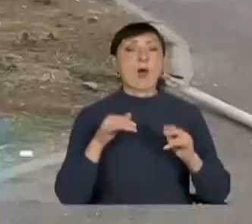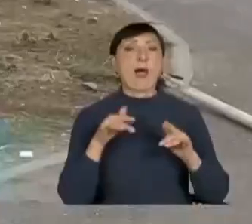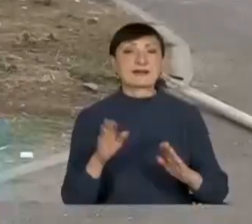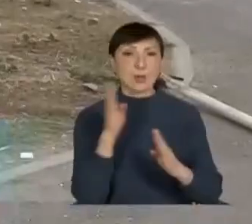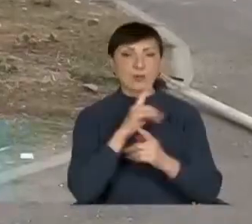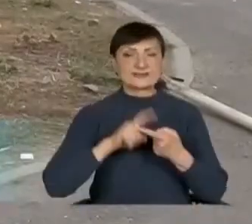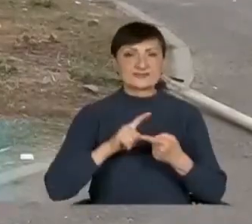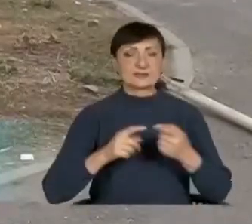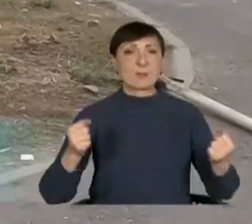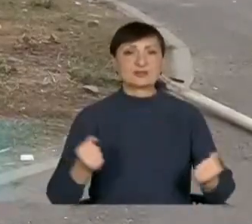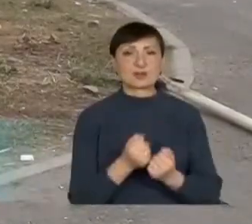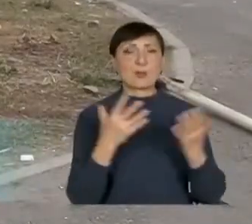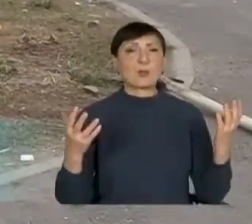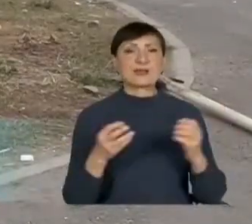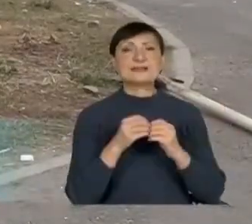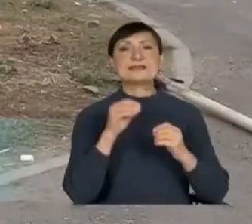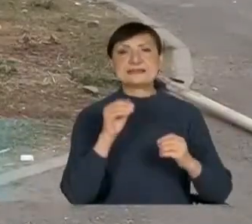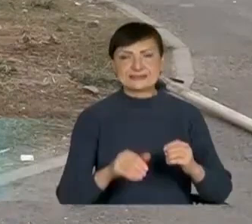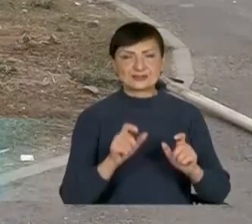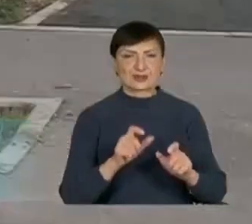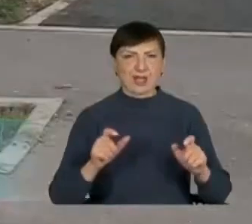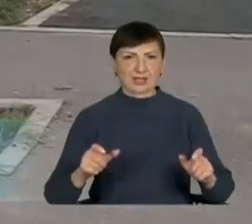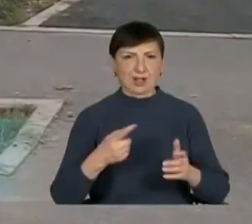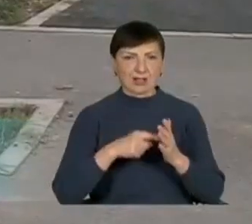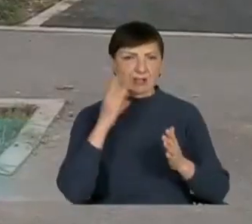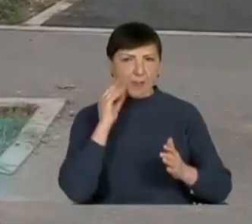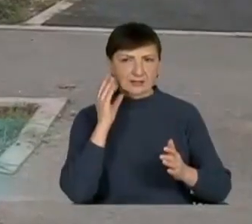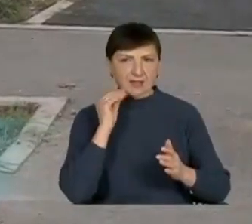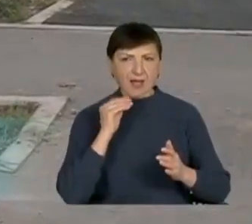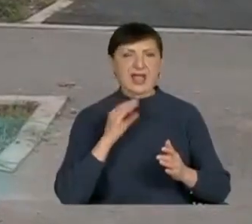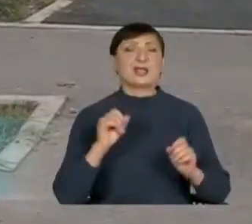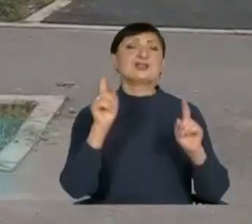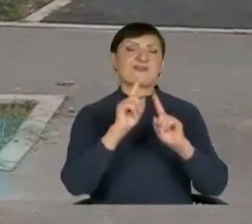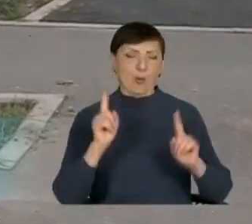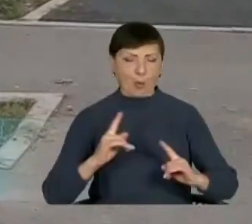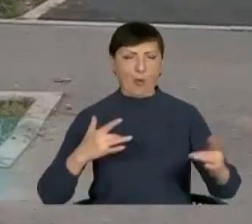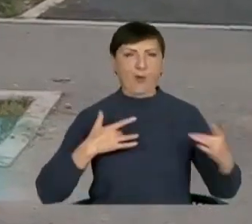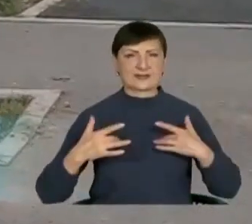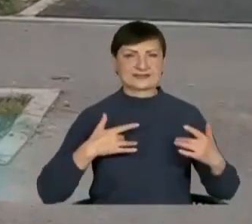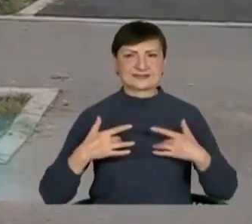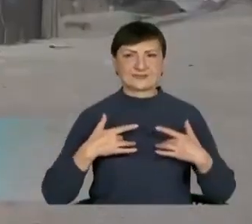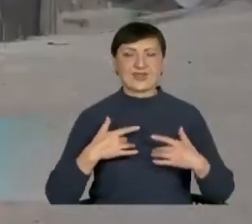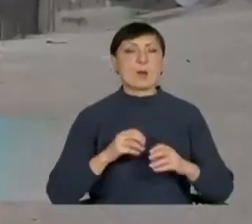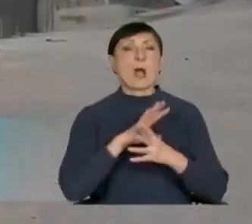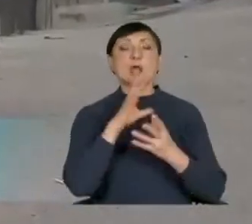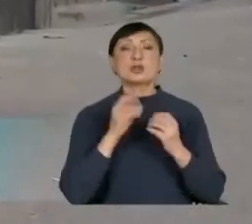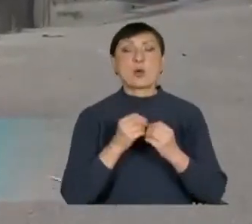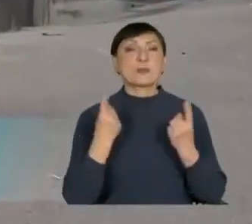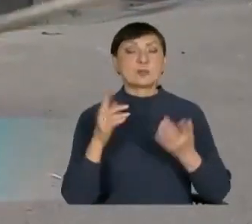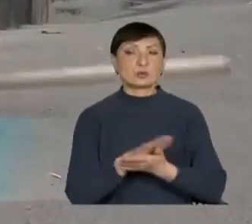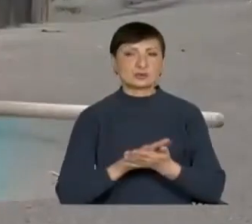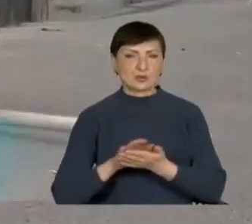акцию сегодня поддержали более 10 тысяч горожан, в их числе и звезды казахстанской эстрады. По итогам масштабной уборки